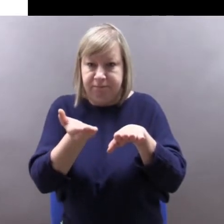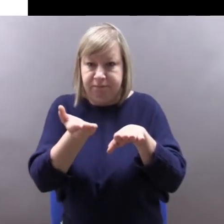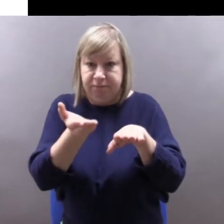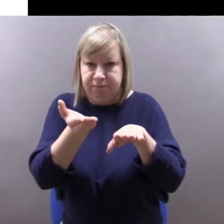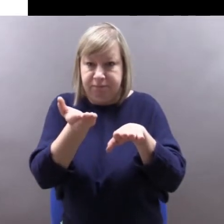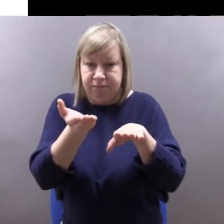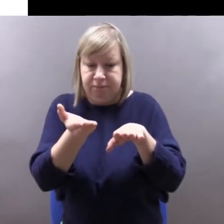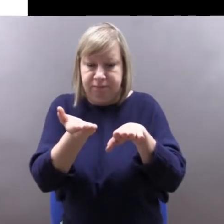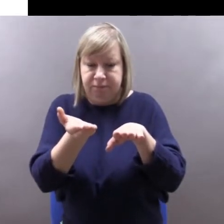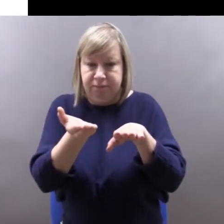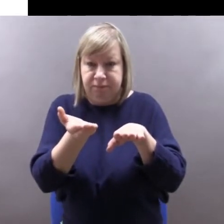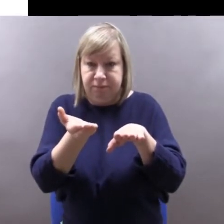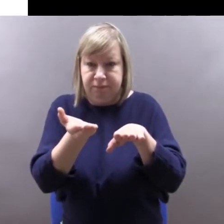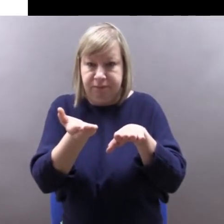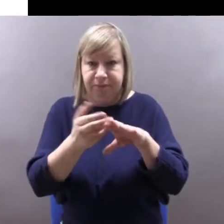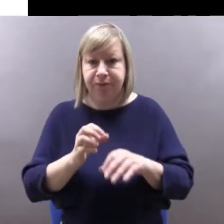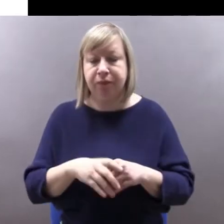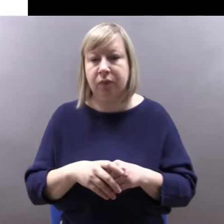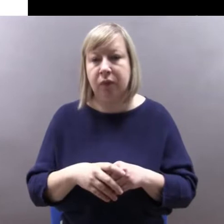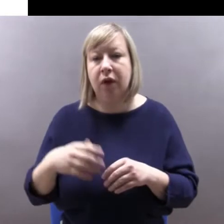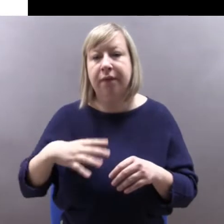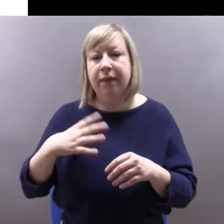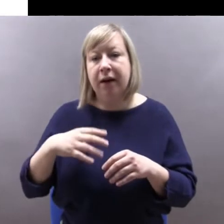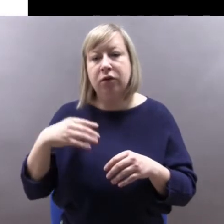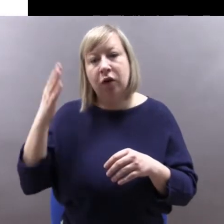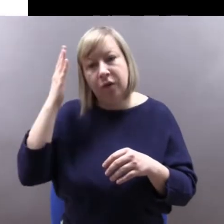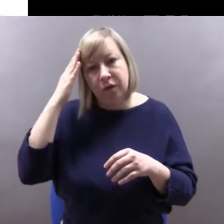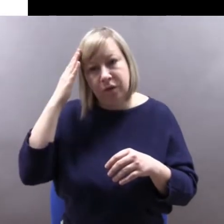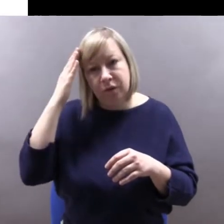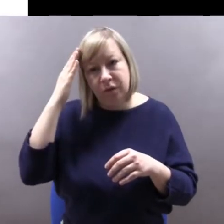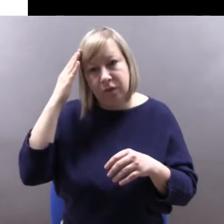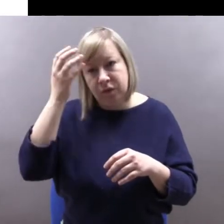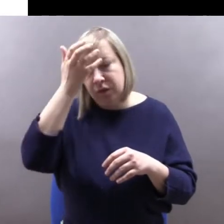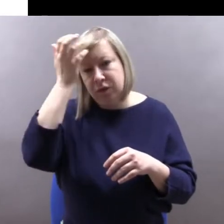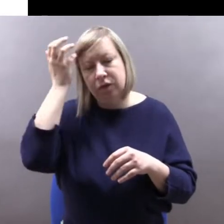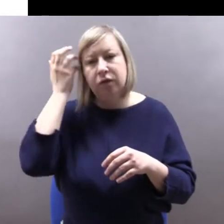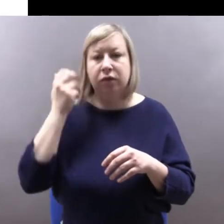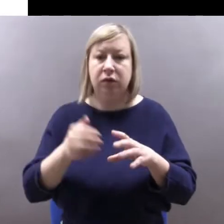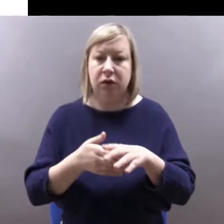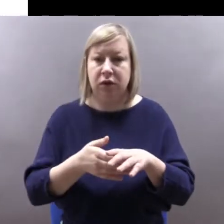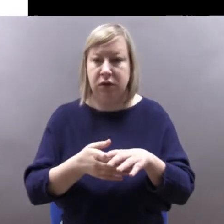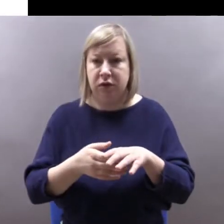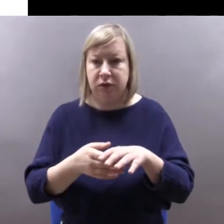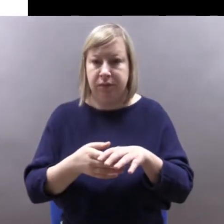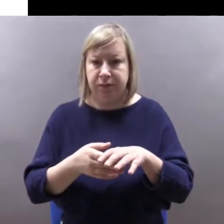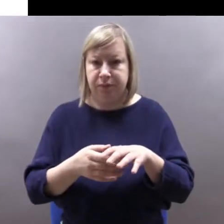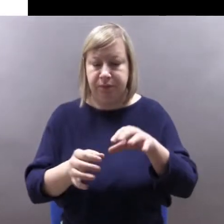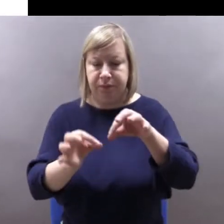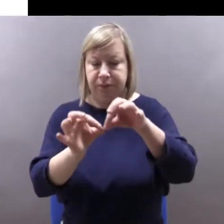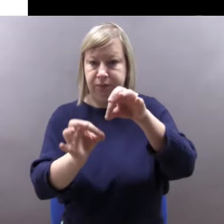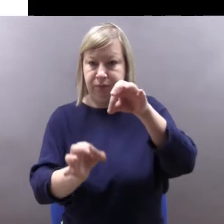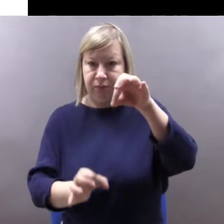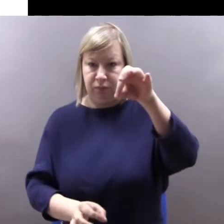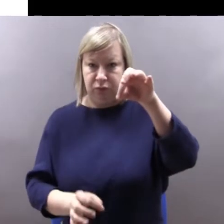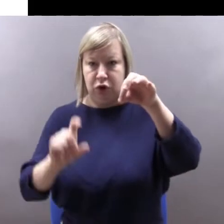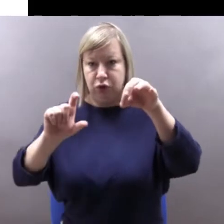jest maksymalnie 100 cm. Czyli jest to kapitalne zastosowanie do właśnie takich niedużych